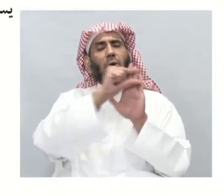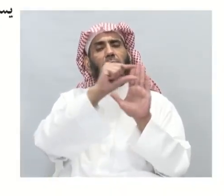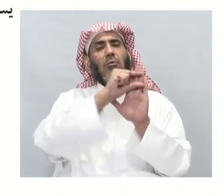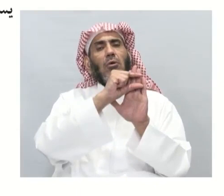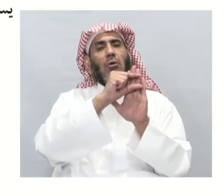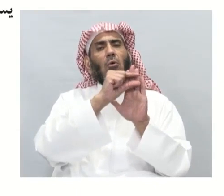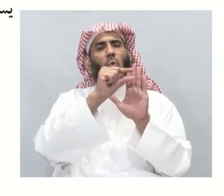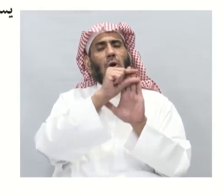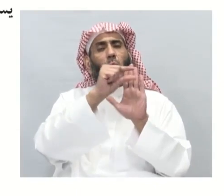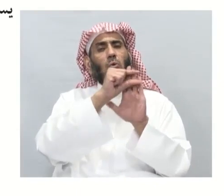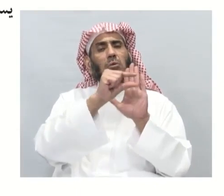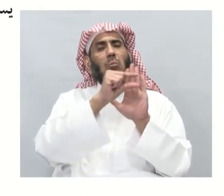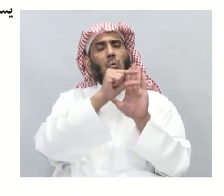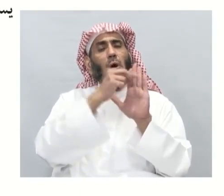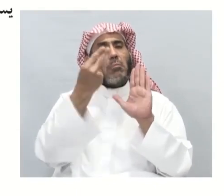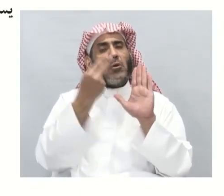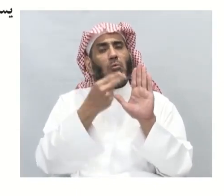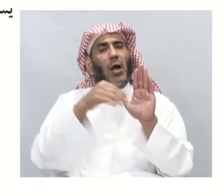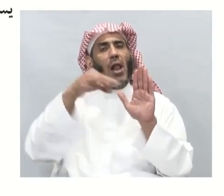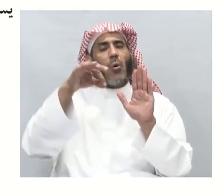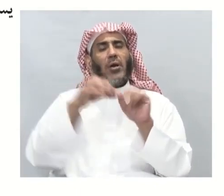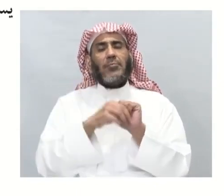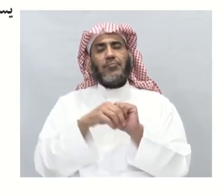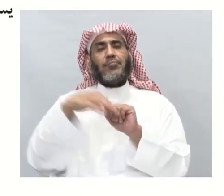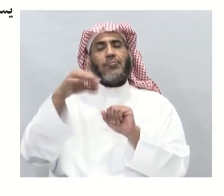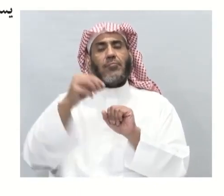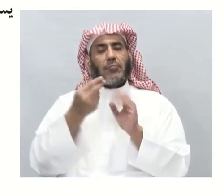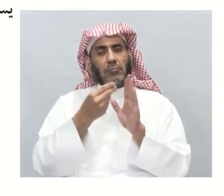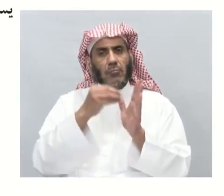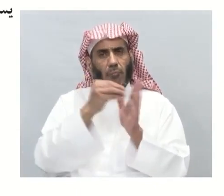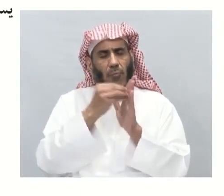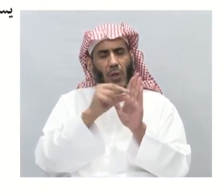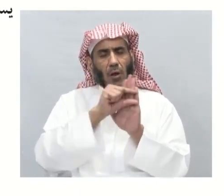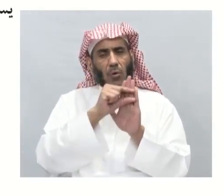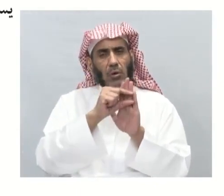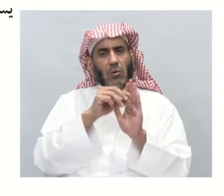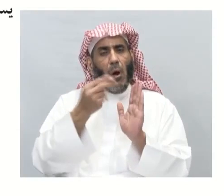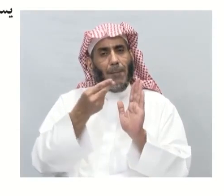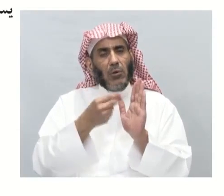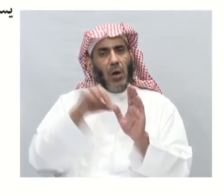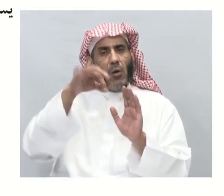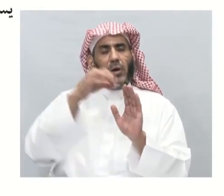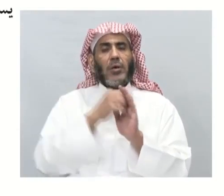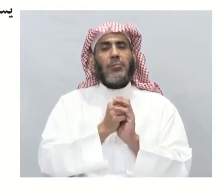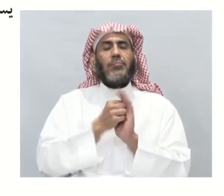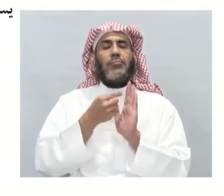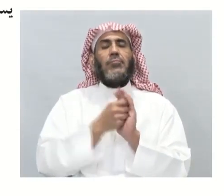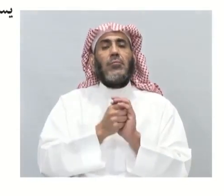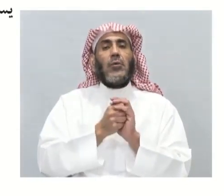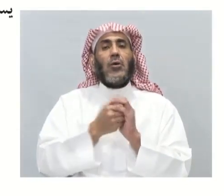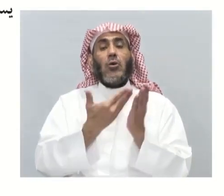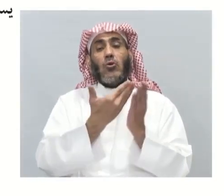ورؤوس موضوعات مكتوبه على ورقه بوضع عناوين ورؤوس موضوعات مكتوبه على ورقه